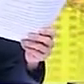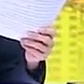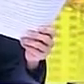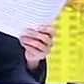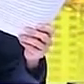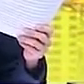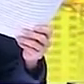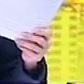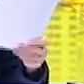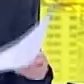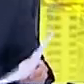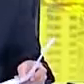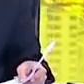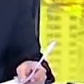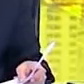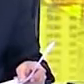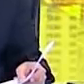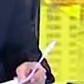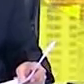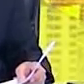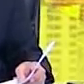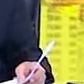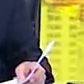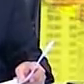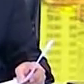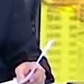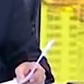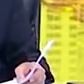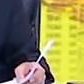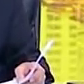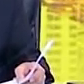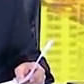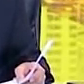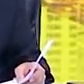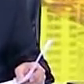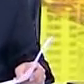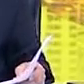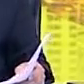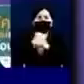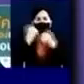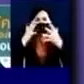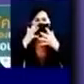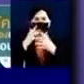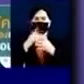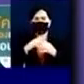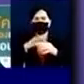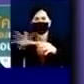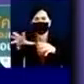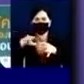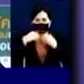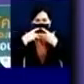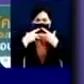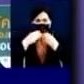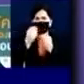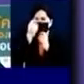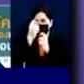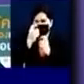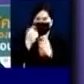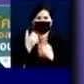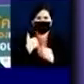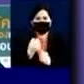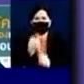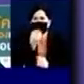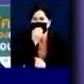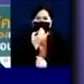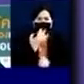บ คว ันนี้แล้วตั้งวงกินนั่งห่างๆกินพอทำเนาแล้วกลับบ้านนะคะโหไม่ใช่แบบกินกันตั้งแ